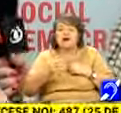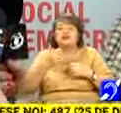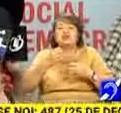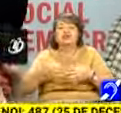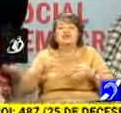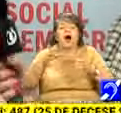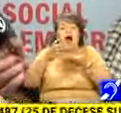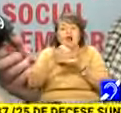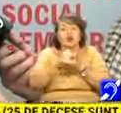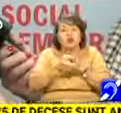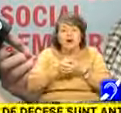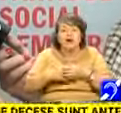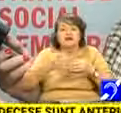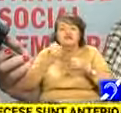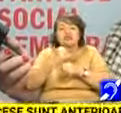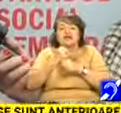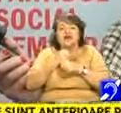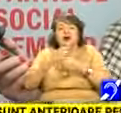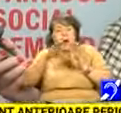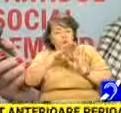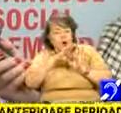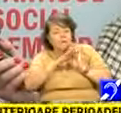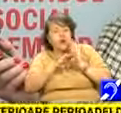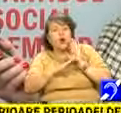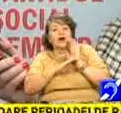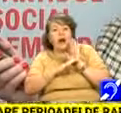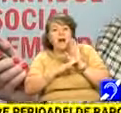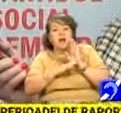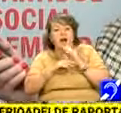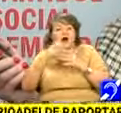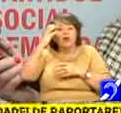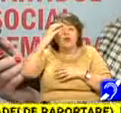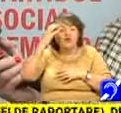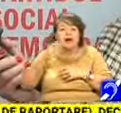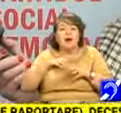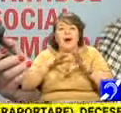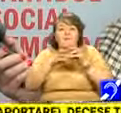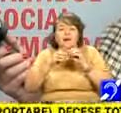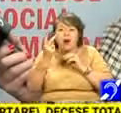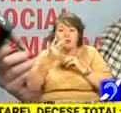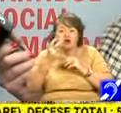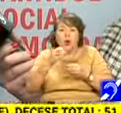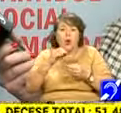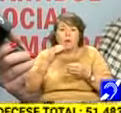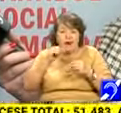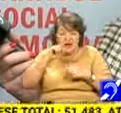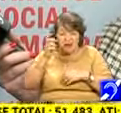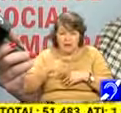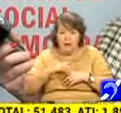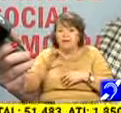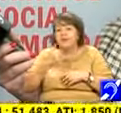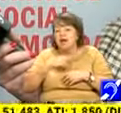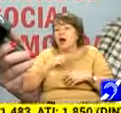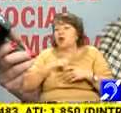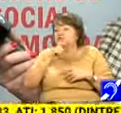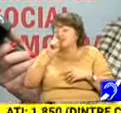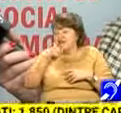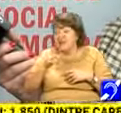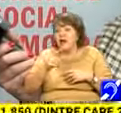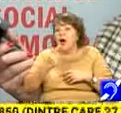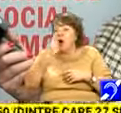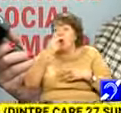guvernare ale Partidului Național Liberal și ale PSD-ului, dar va fi o întâlnire și